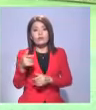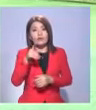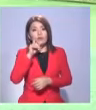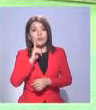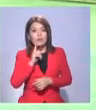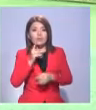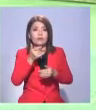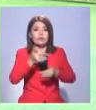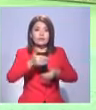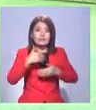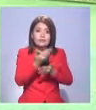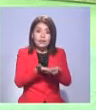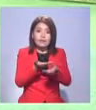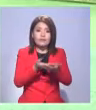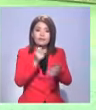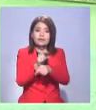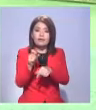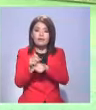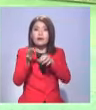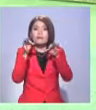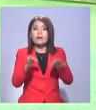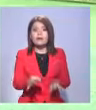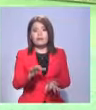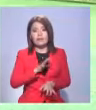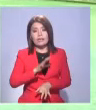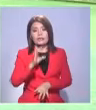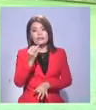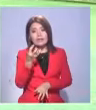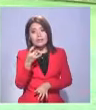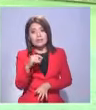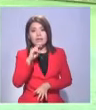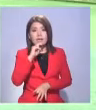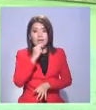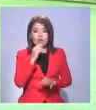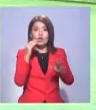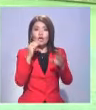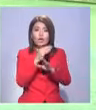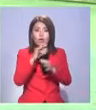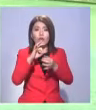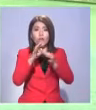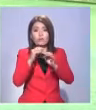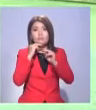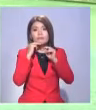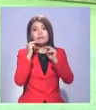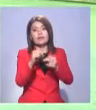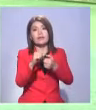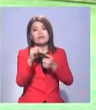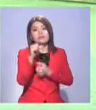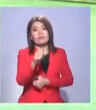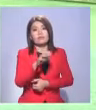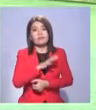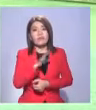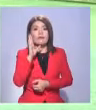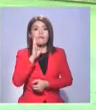ұсыныстар айтылды. Тапсырмалар берілді. Саяси, экономикалық, әлеуметтік, экологиялық түйткілдерге ерекше назар аударылды. Әсіресе